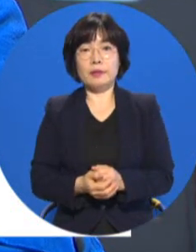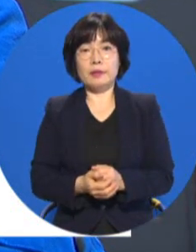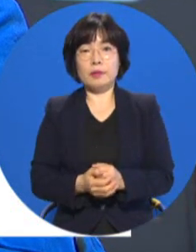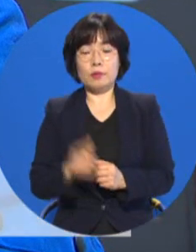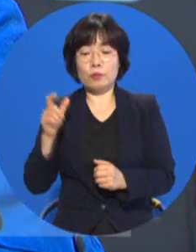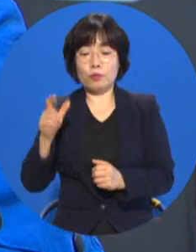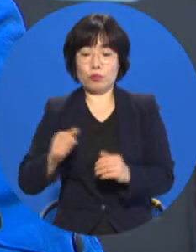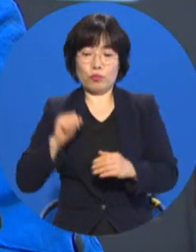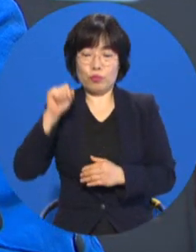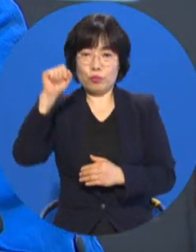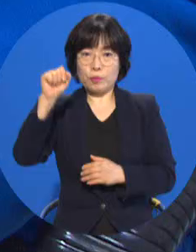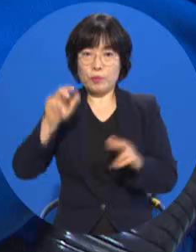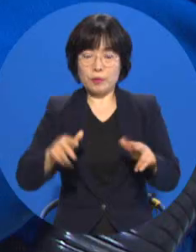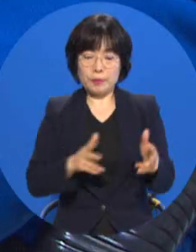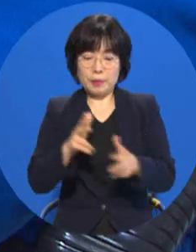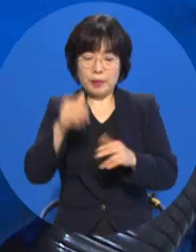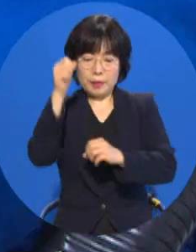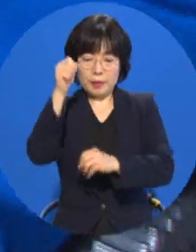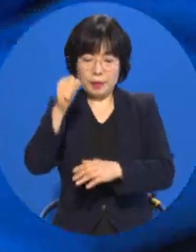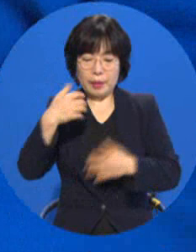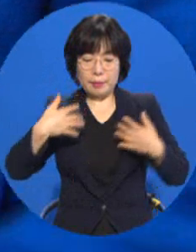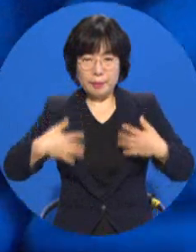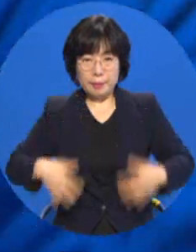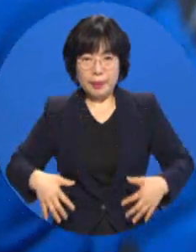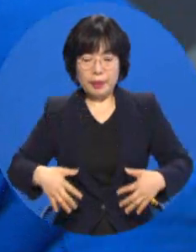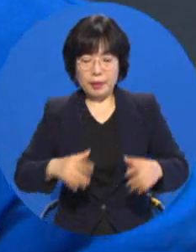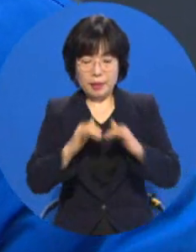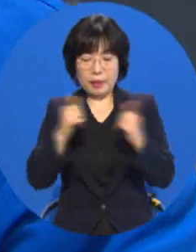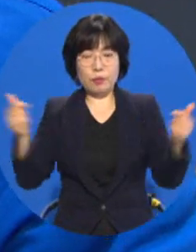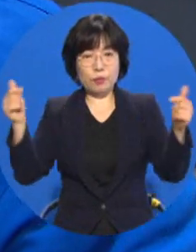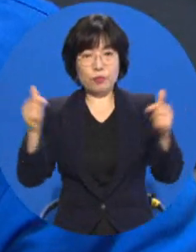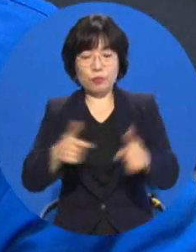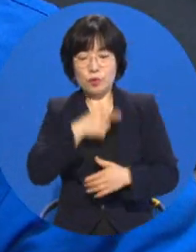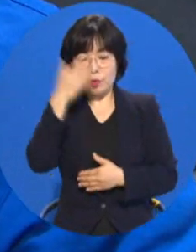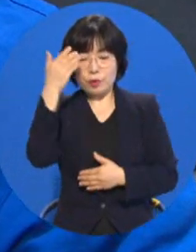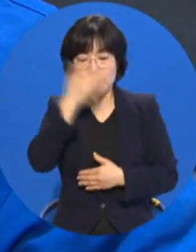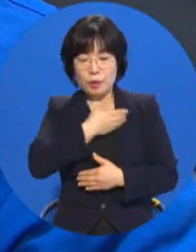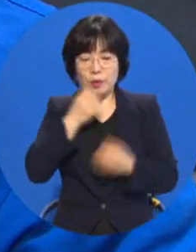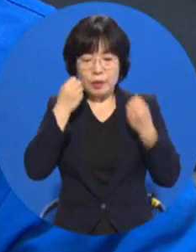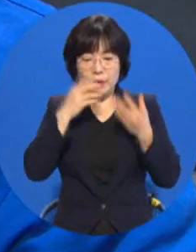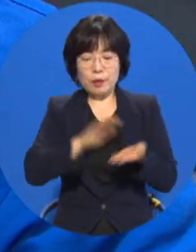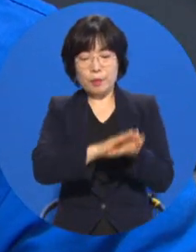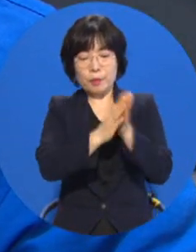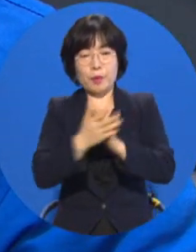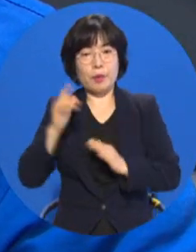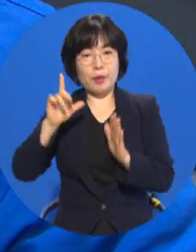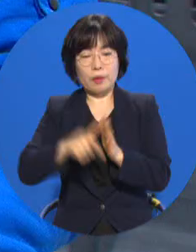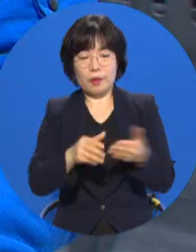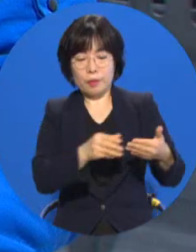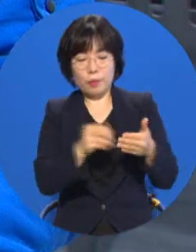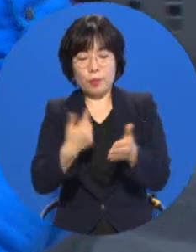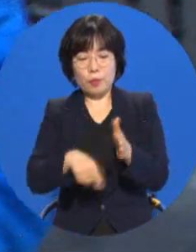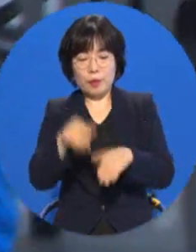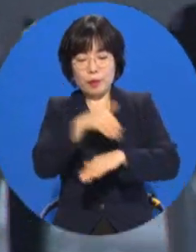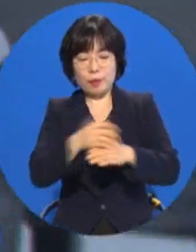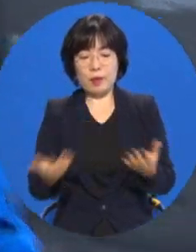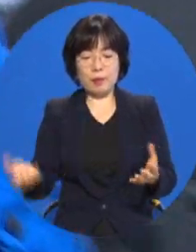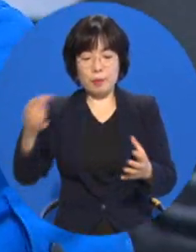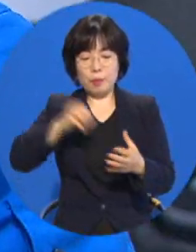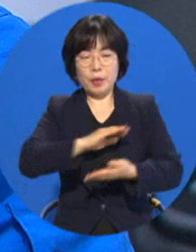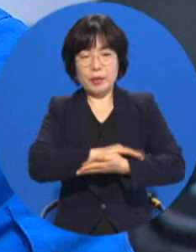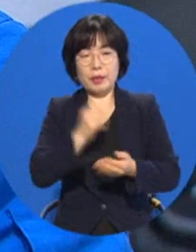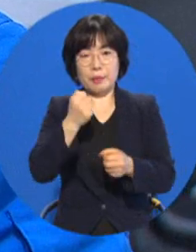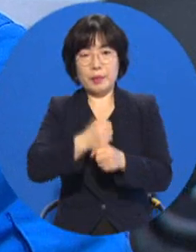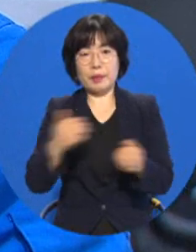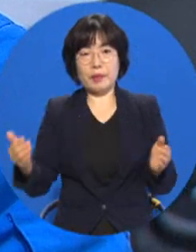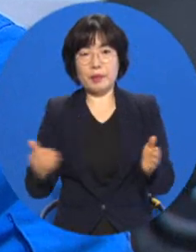강 후보는 현재 산업 기반이 악화되고 인구가 줄어들고 있는 여수를 새로운 전환기로 이끌기 위한 구상을 모았다고